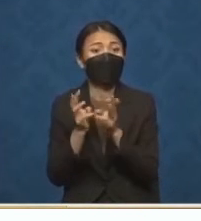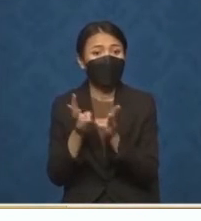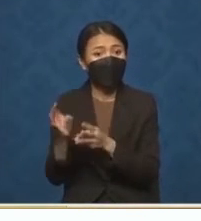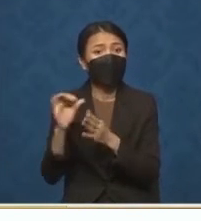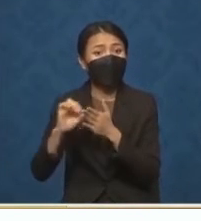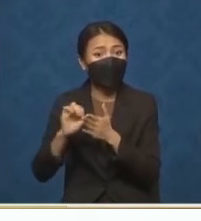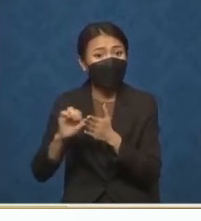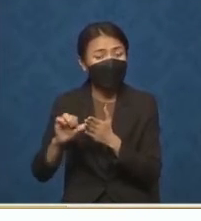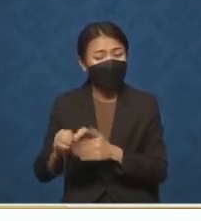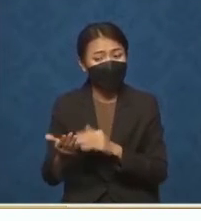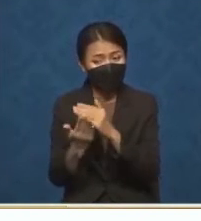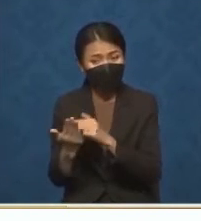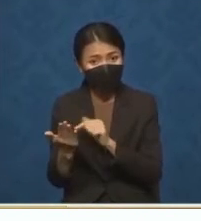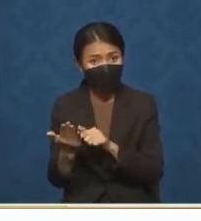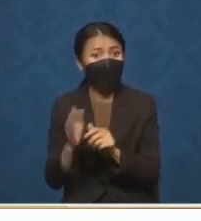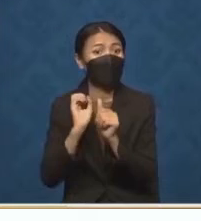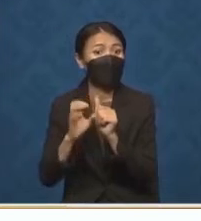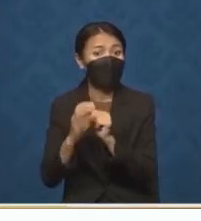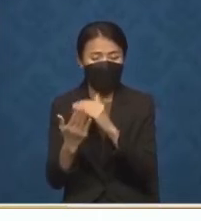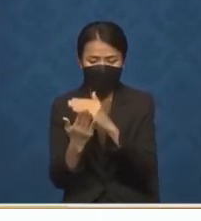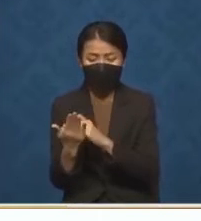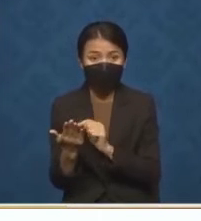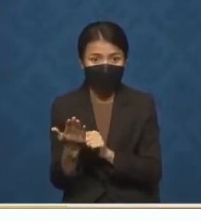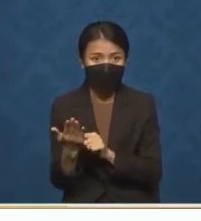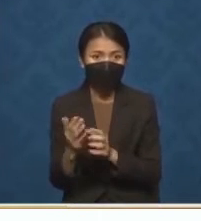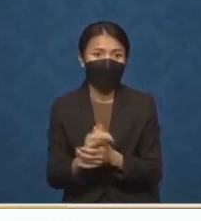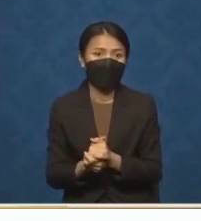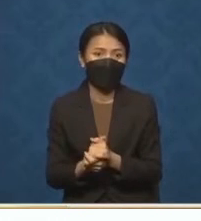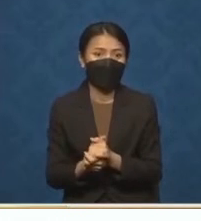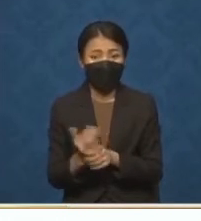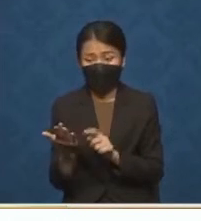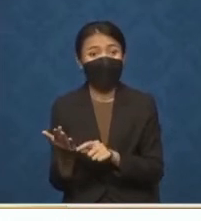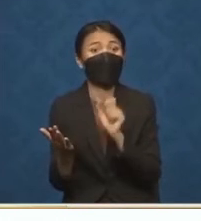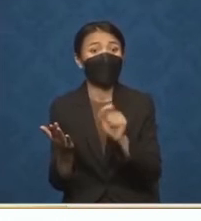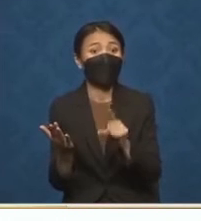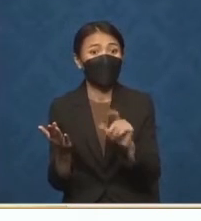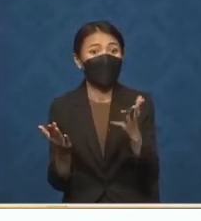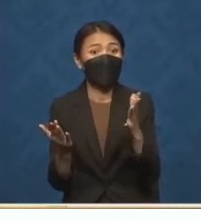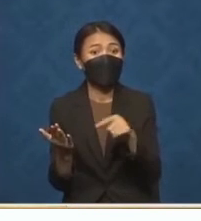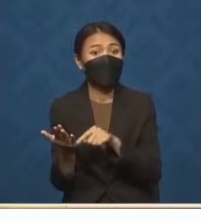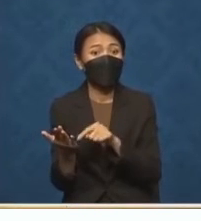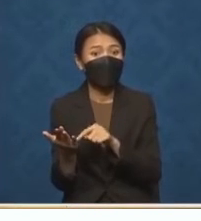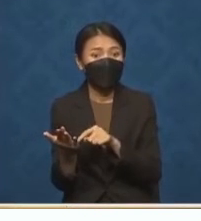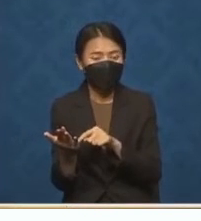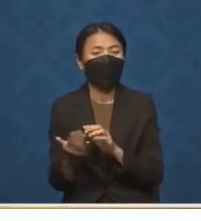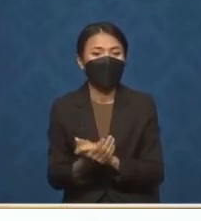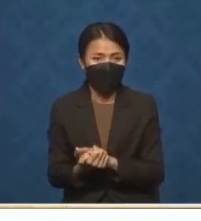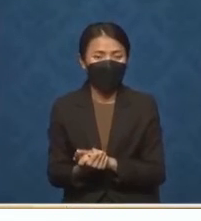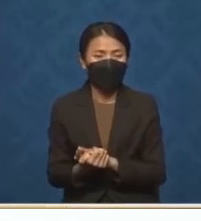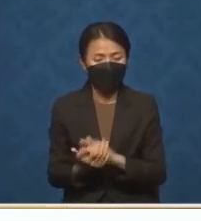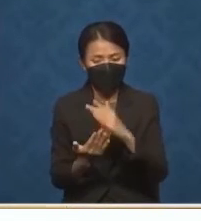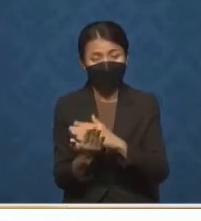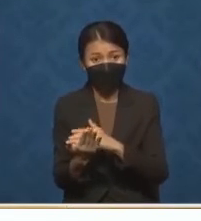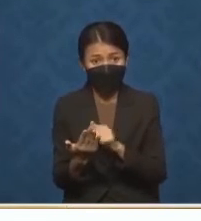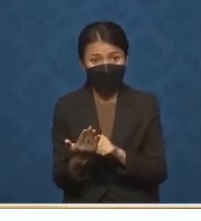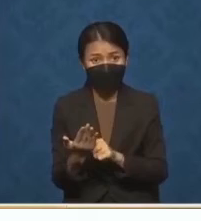จรๆแล้กคข้อเสนอแตเปประเด็นที่เชอแตมไมใชเป็นเร่งด่วน forum่าวฉนเองคก็แต่ออกมาตั้แต่